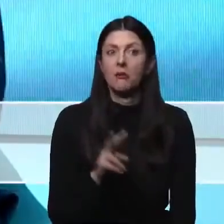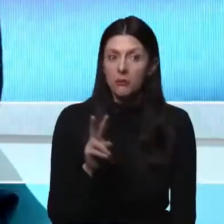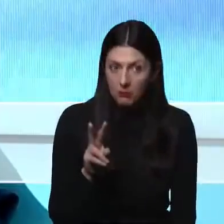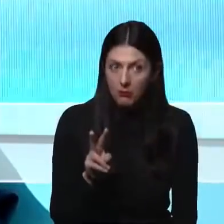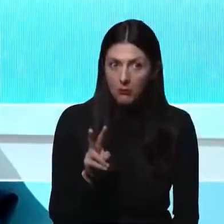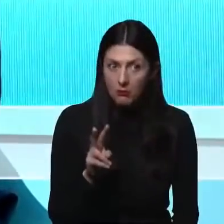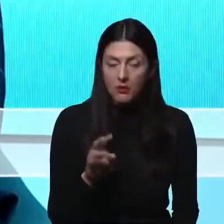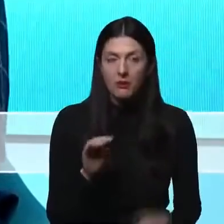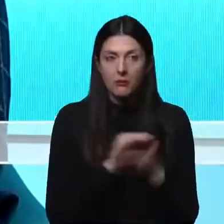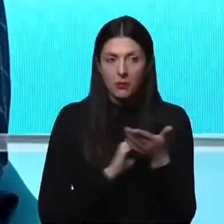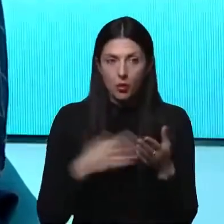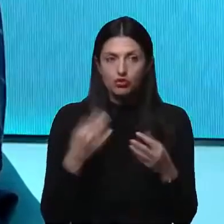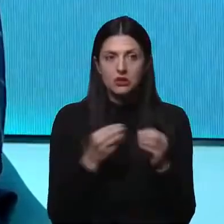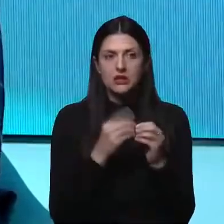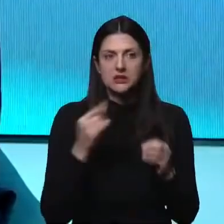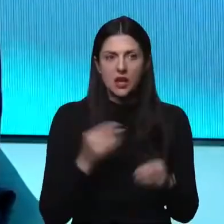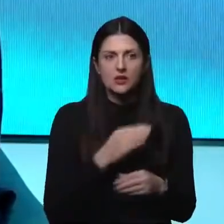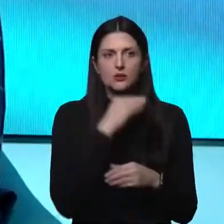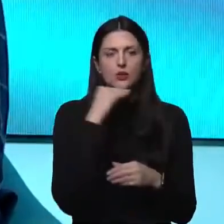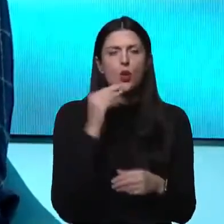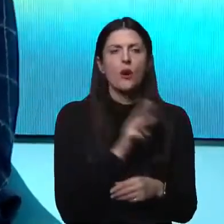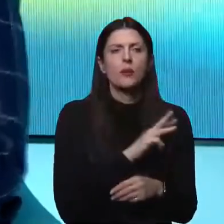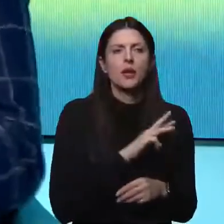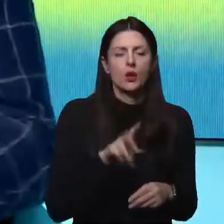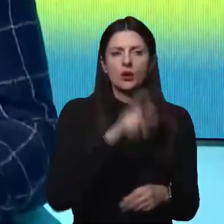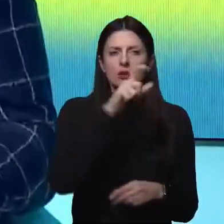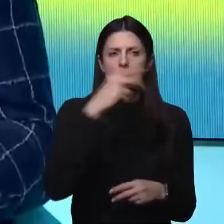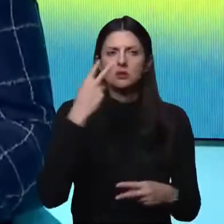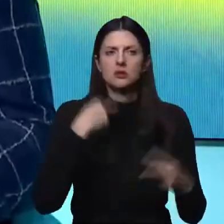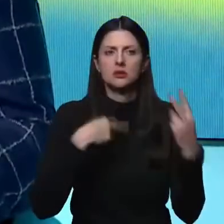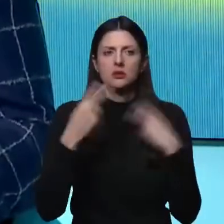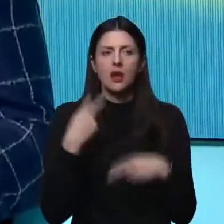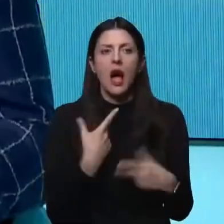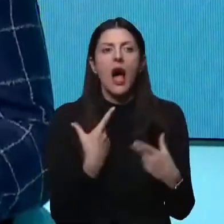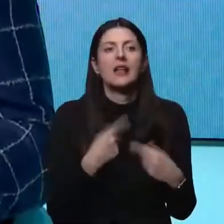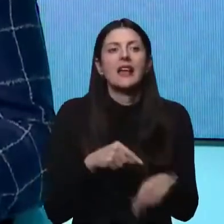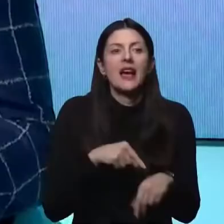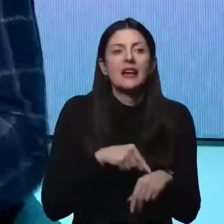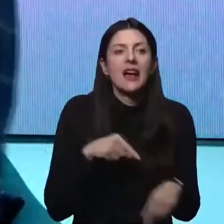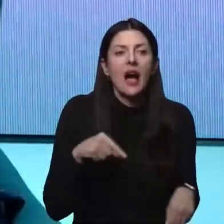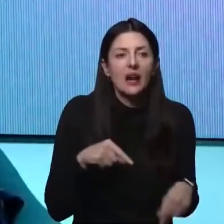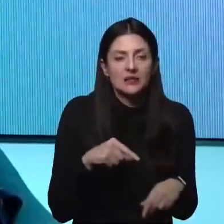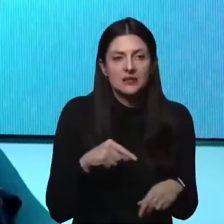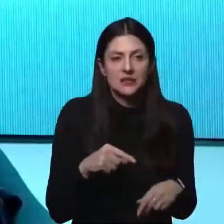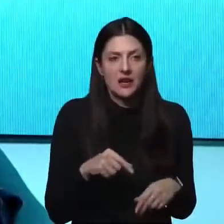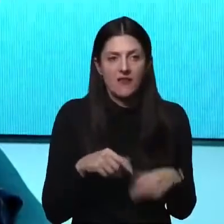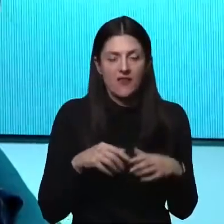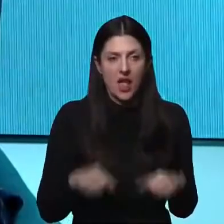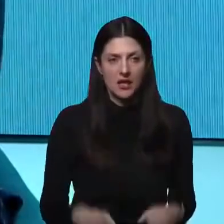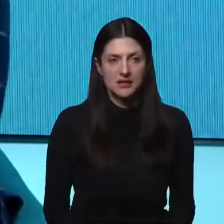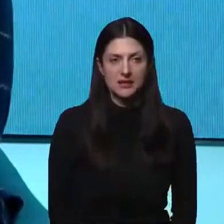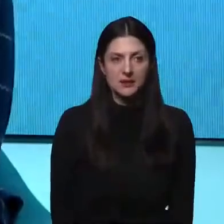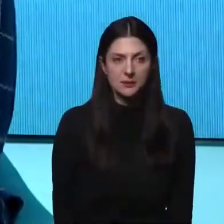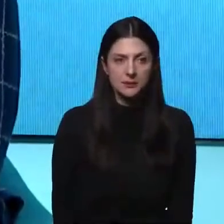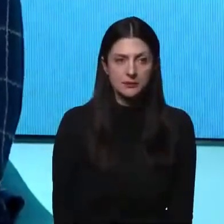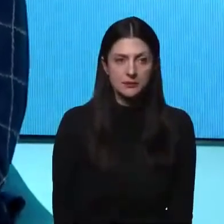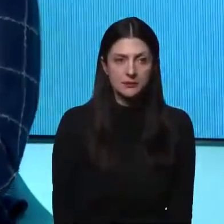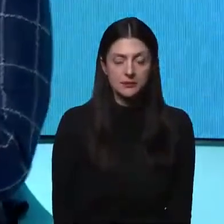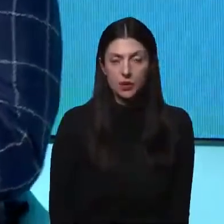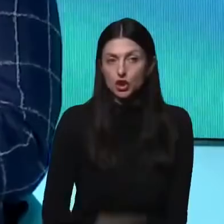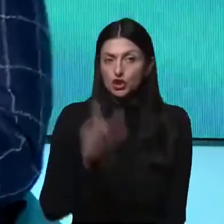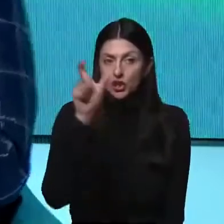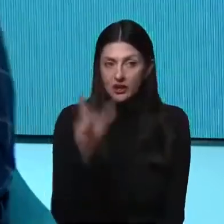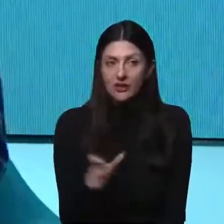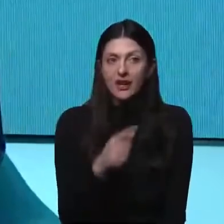повторяю раз 10 уже на многомиллионную аудиторию. А где реакция власти? А где реакция власти? Человек